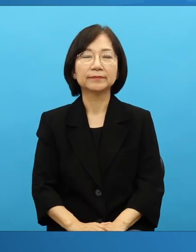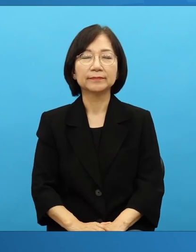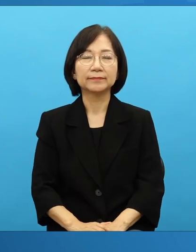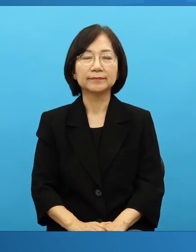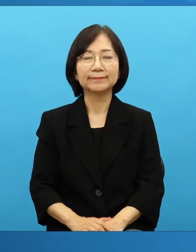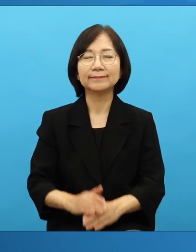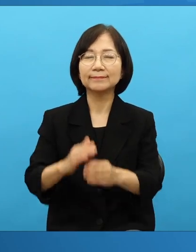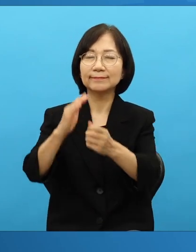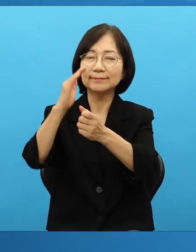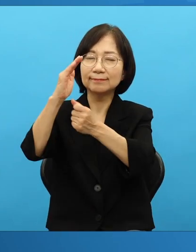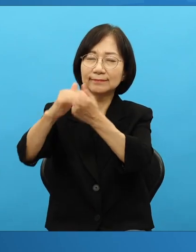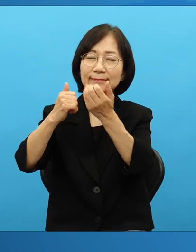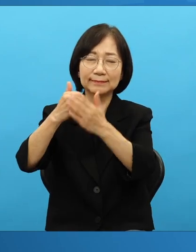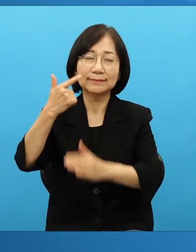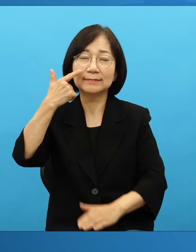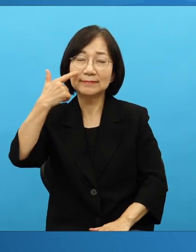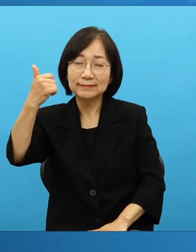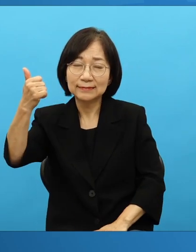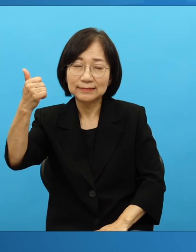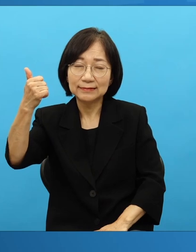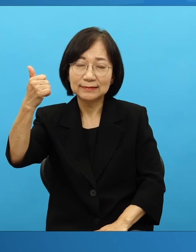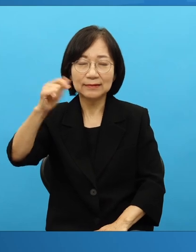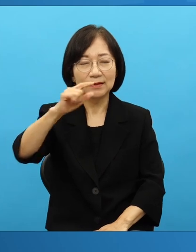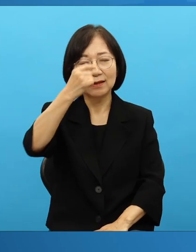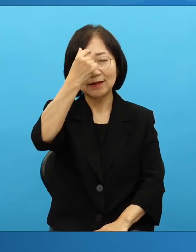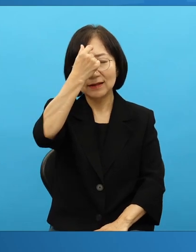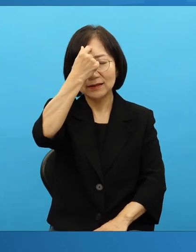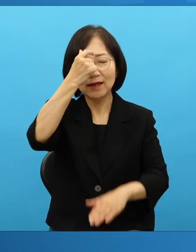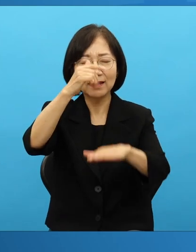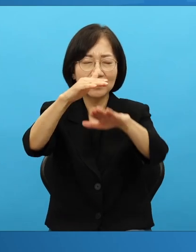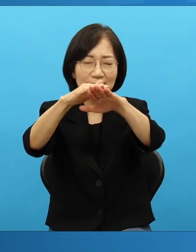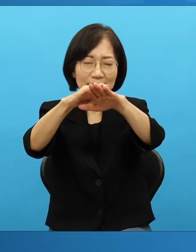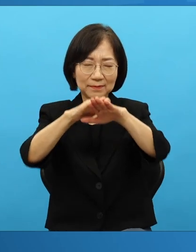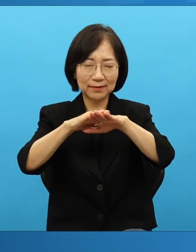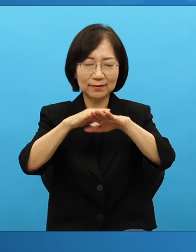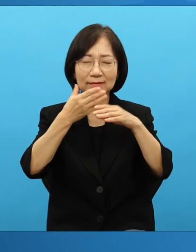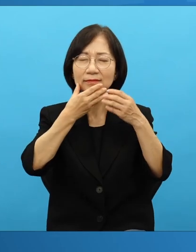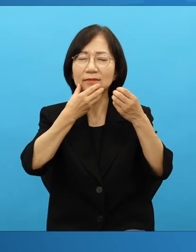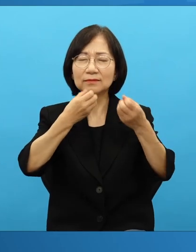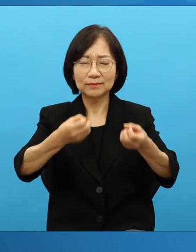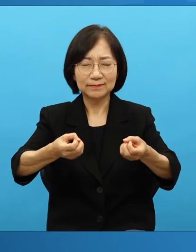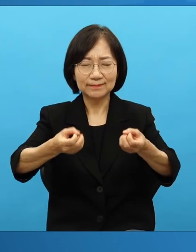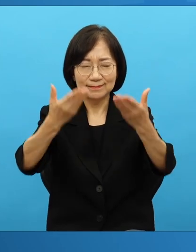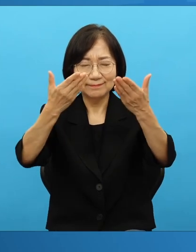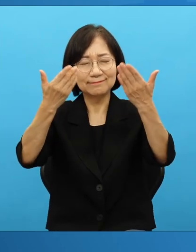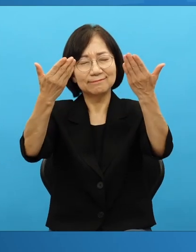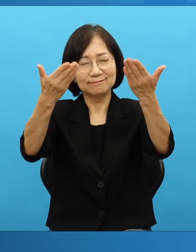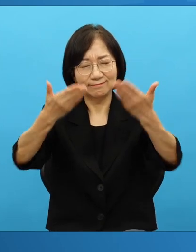하나님 아버지 예배의 축복 누리게 하시니 감사합니다. 부신아,